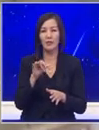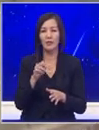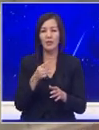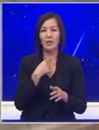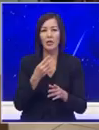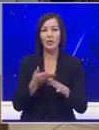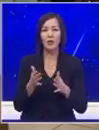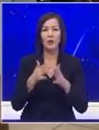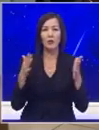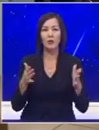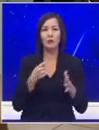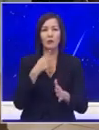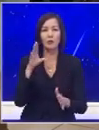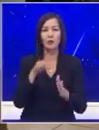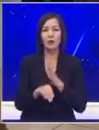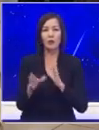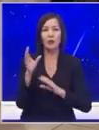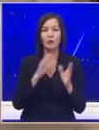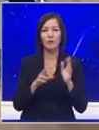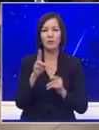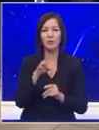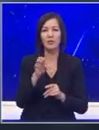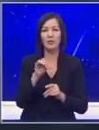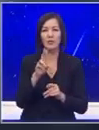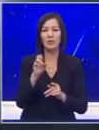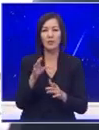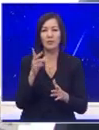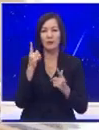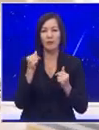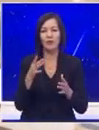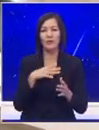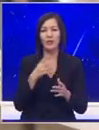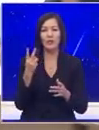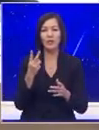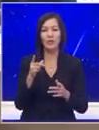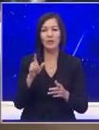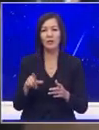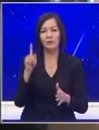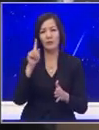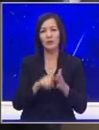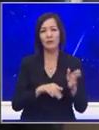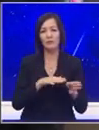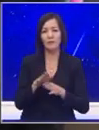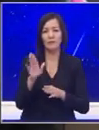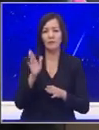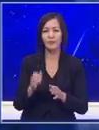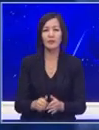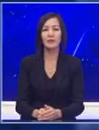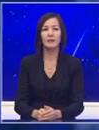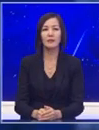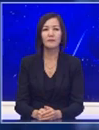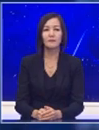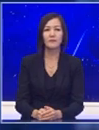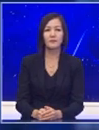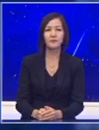дауыс жинады. Оны жұрт Жетісу университетінің деканы ретінде жақсы біледі. Қос азаматта сенімге селкеу түсірмеуге ниетті.